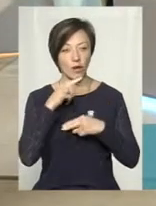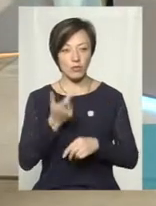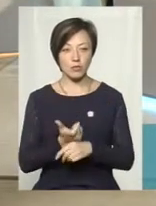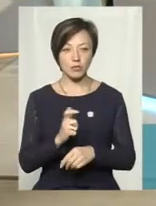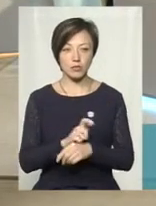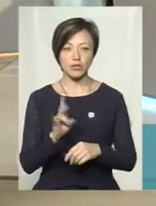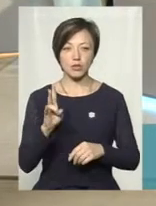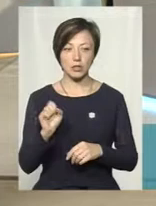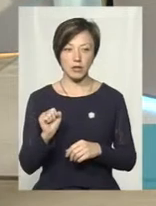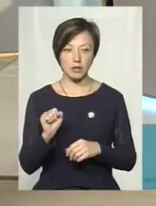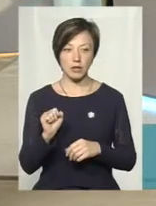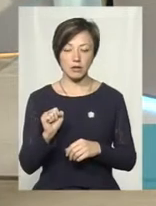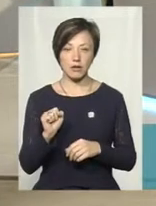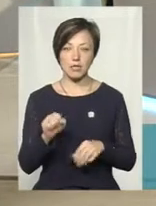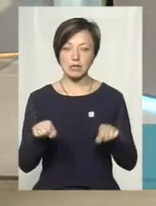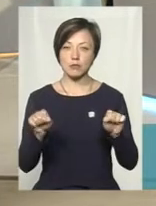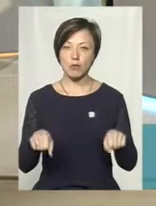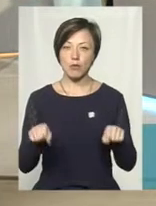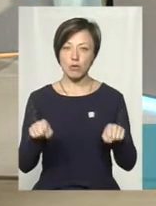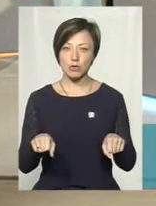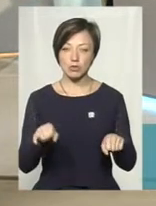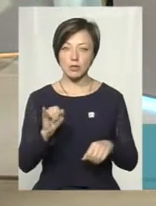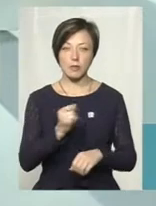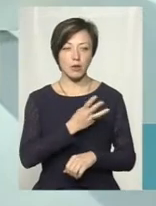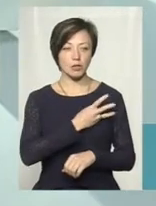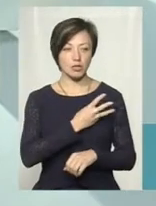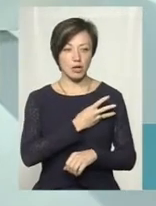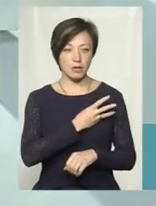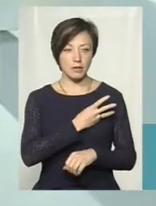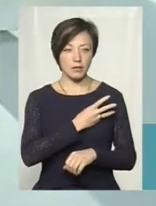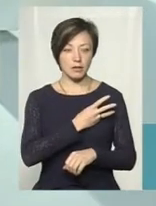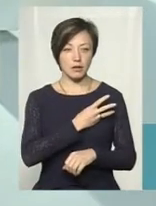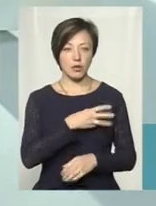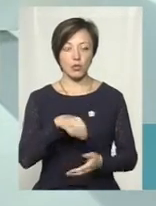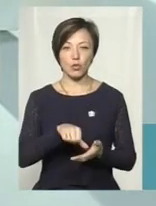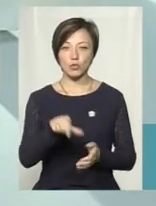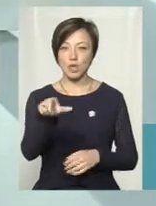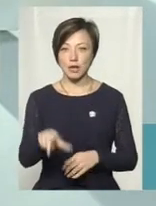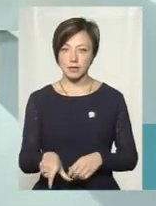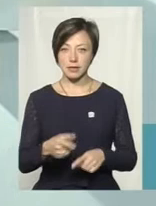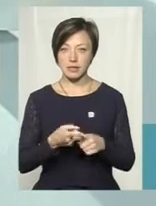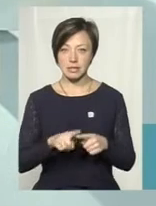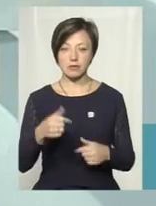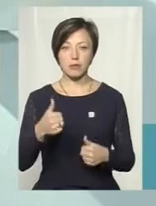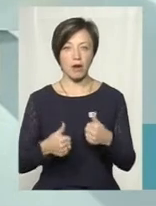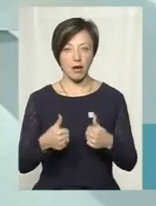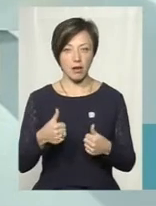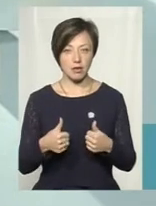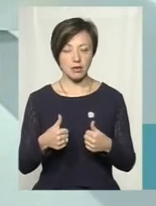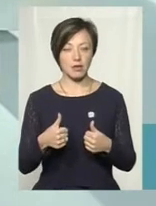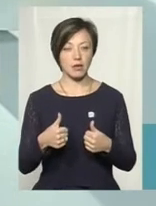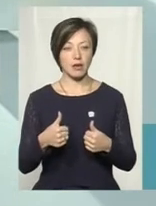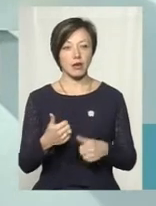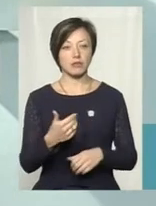більше на спроможності і бажанні учасника цих змагань